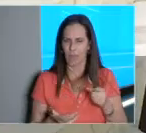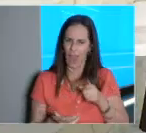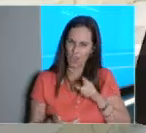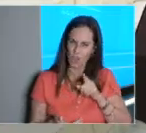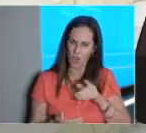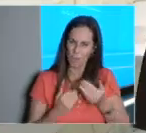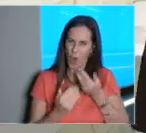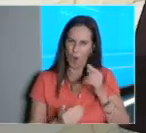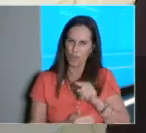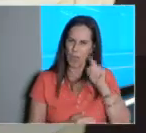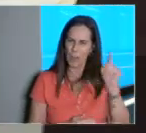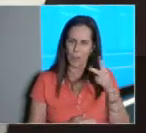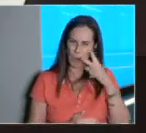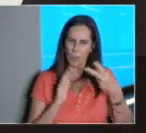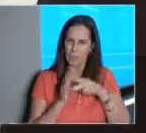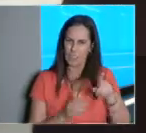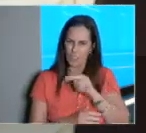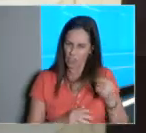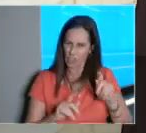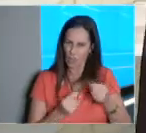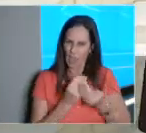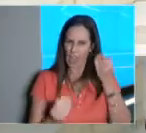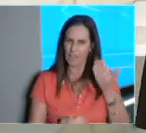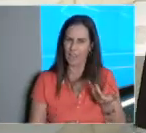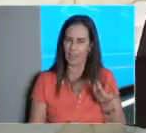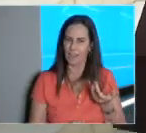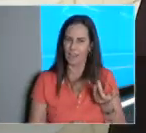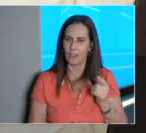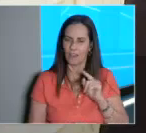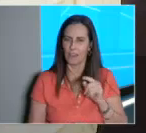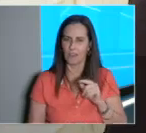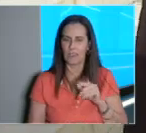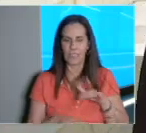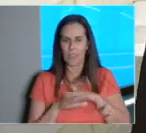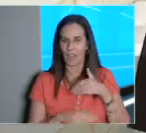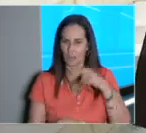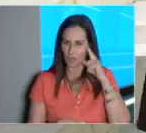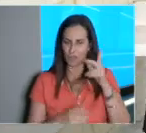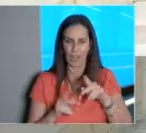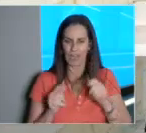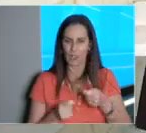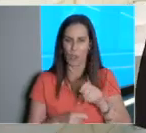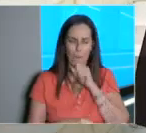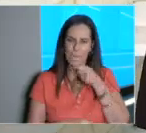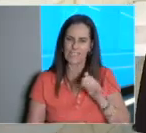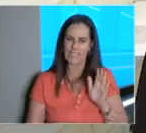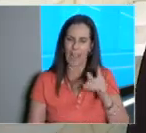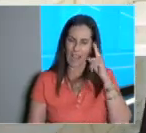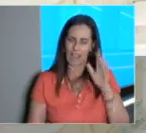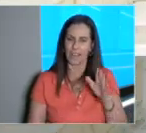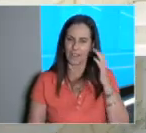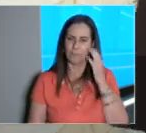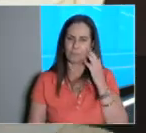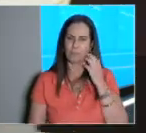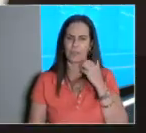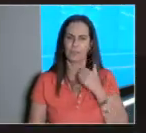יוצא מראש, הרי בביקורים מדיניים, זה נושאים שאתה סוגר מבעוד מועד, אתה לא בונה על זה. סלח לי, אני חושב שאי אפשר לסגור את נושא הפנסיות, קודם כל לדעתי. לא, מה,